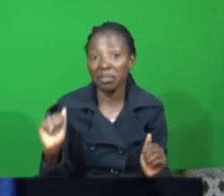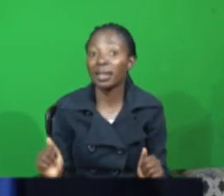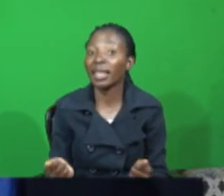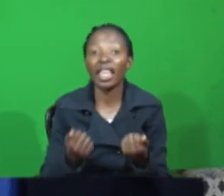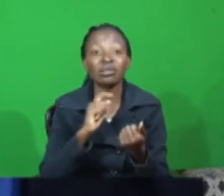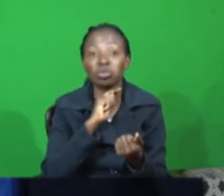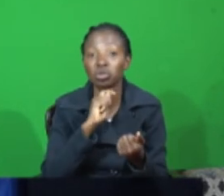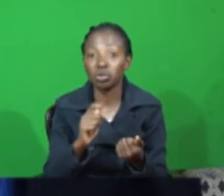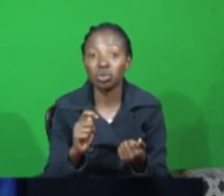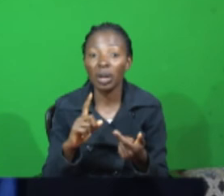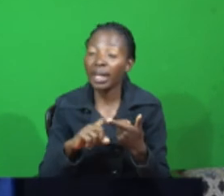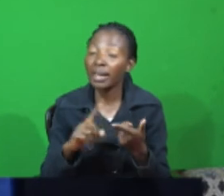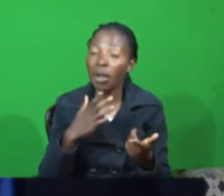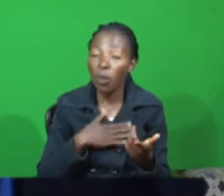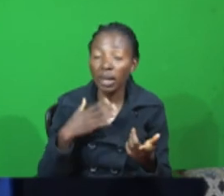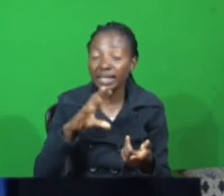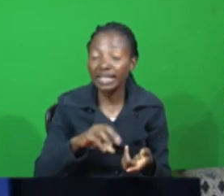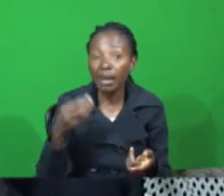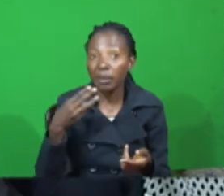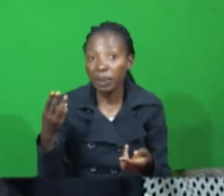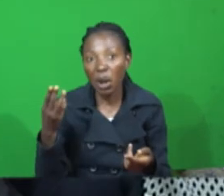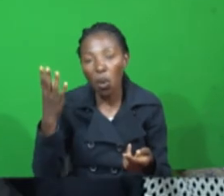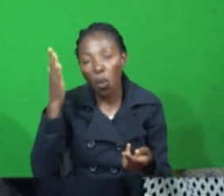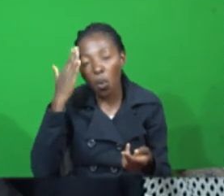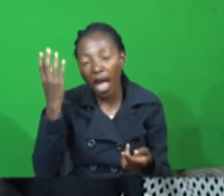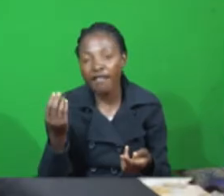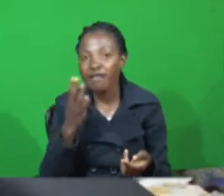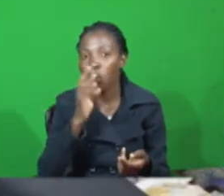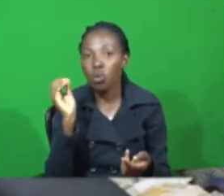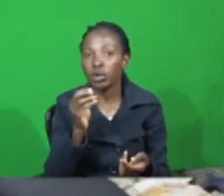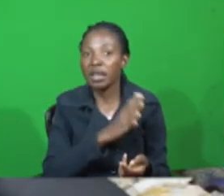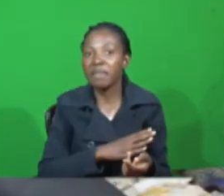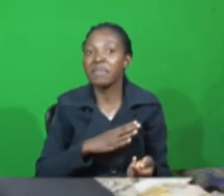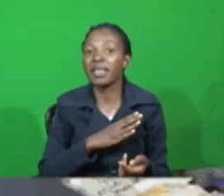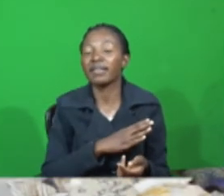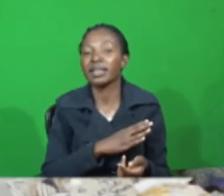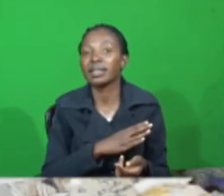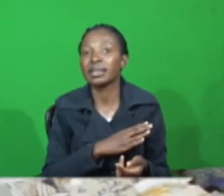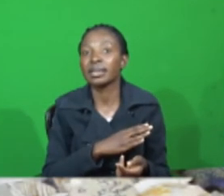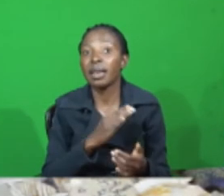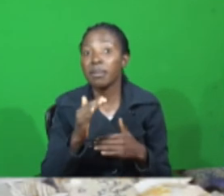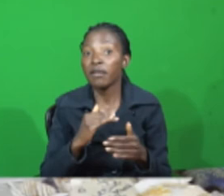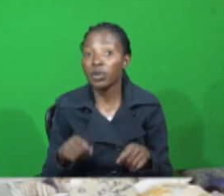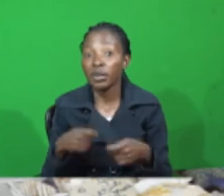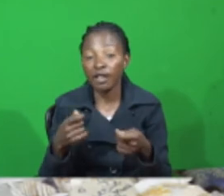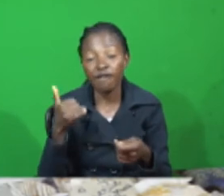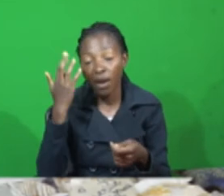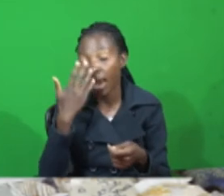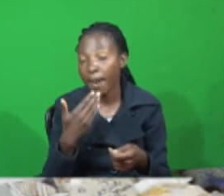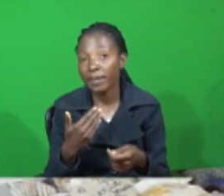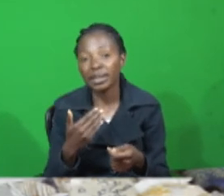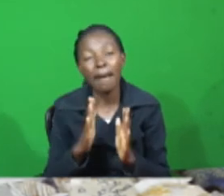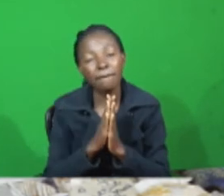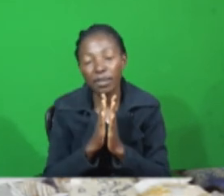inoyi. Anoda kusukotora vanhu vane hunhu hune chiremerera. Musati mavapa mafoni namba mirai ndivakumbira vateereri.